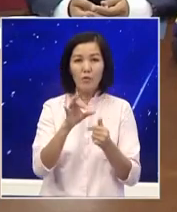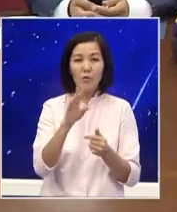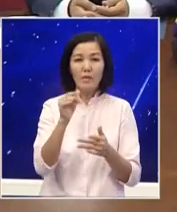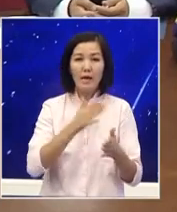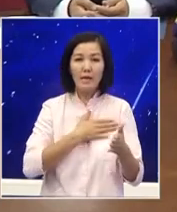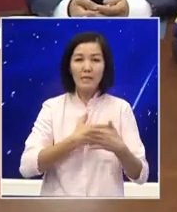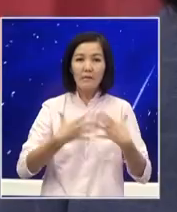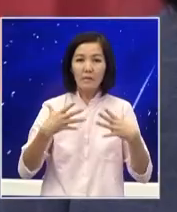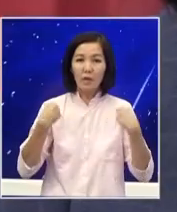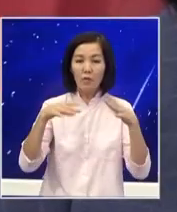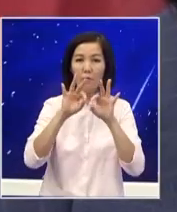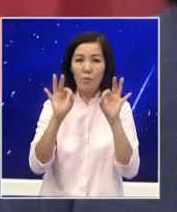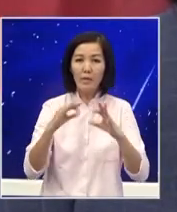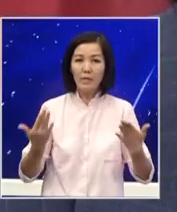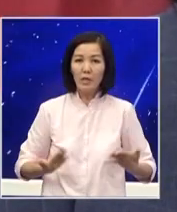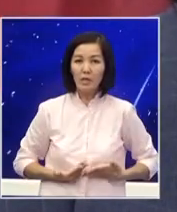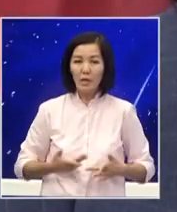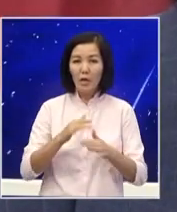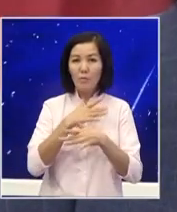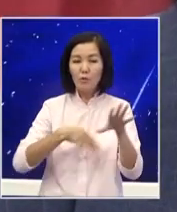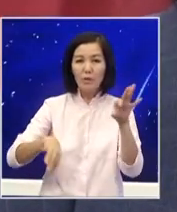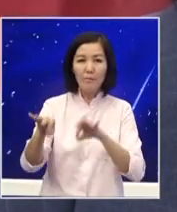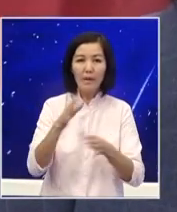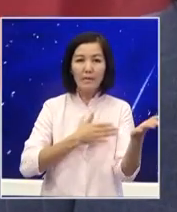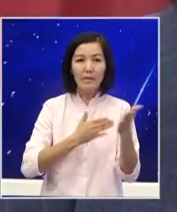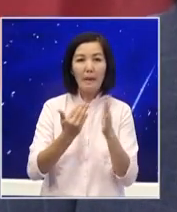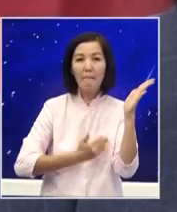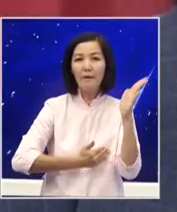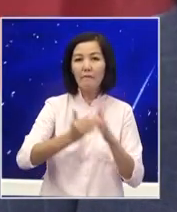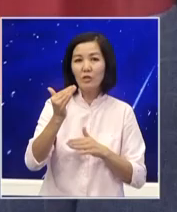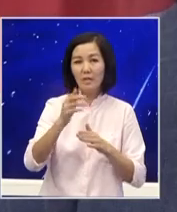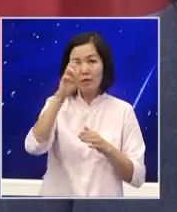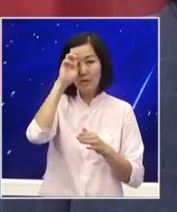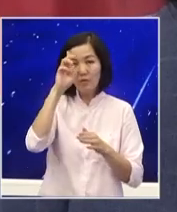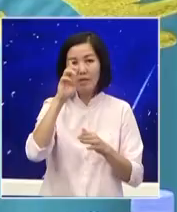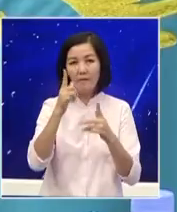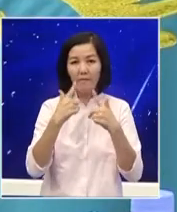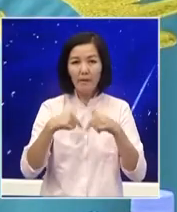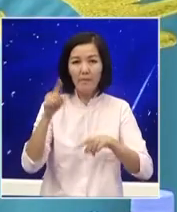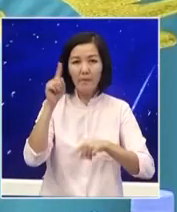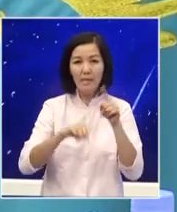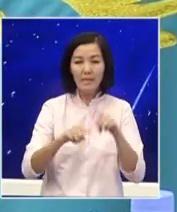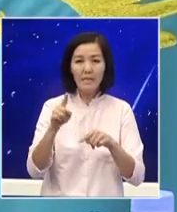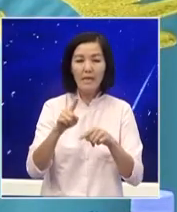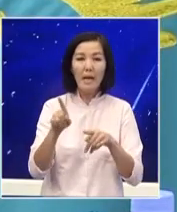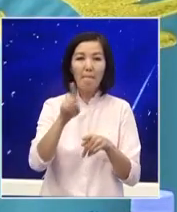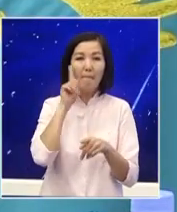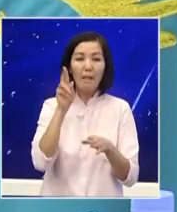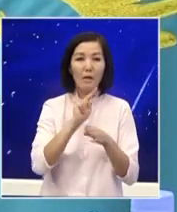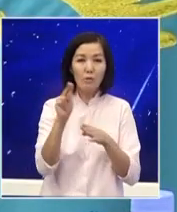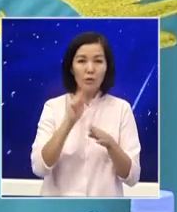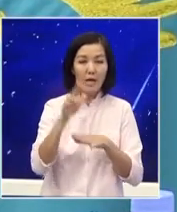образа жизни и соавтором множество проектов направленных на повышение имиджа государства и формирование патриотизма среди молодежи